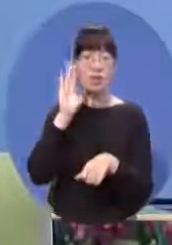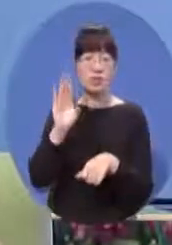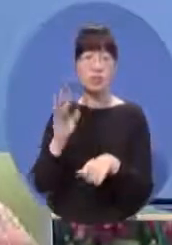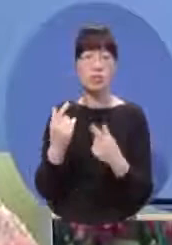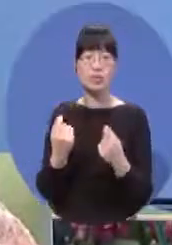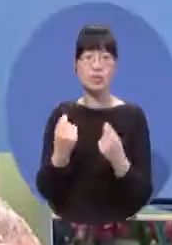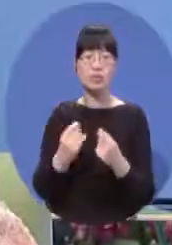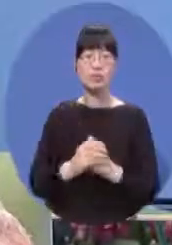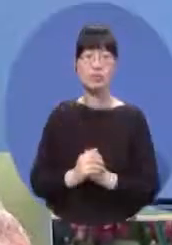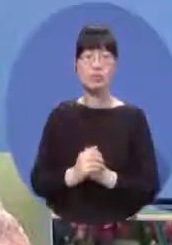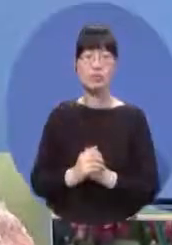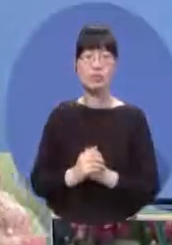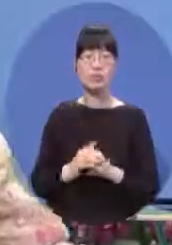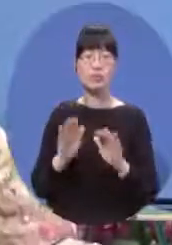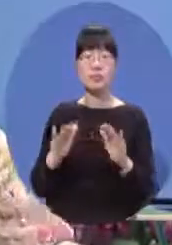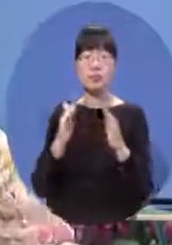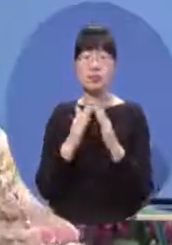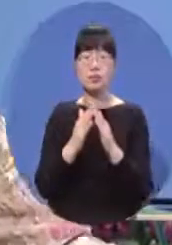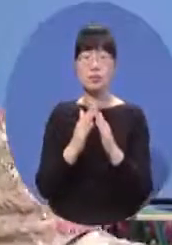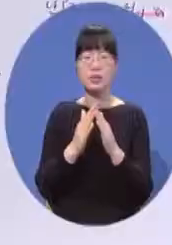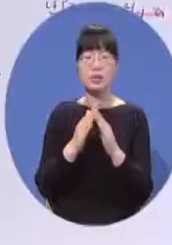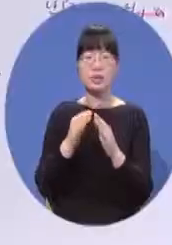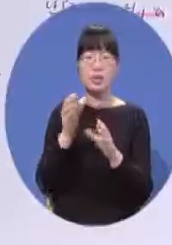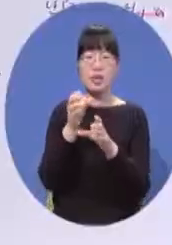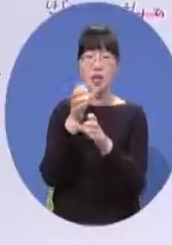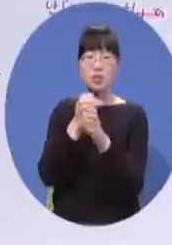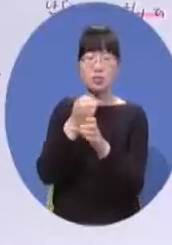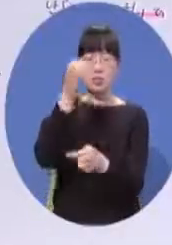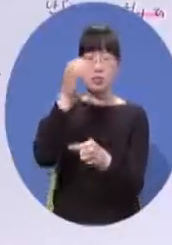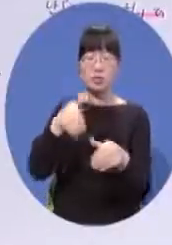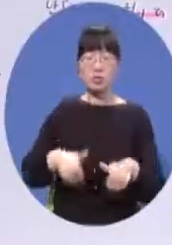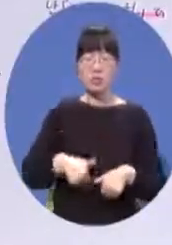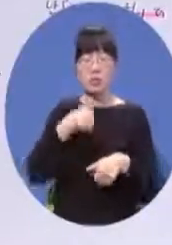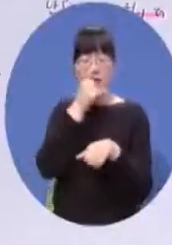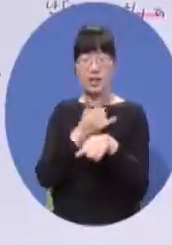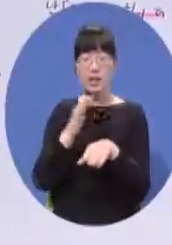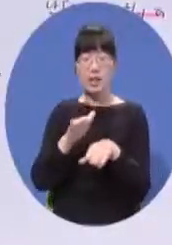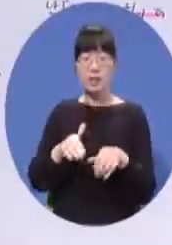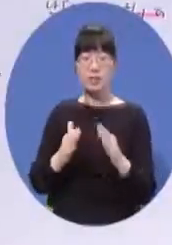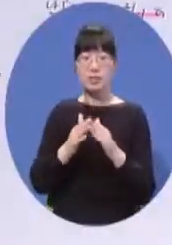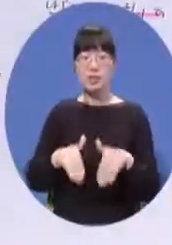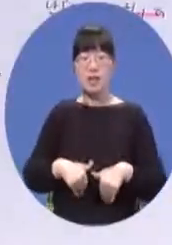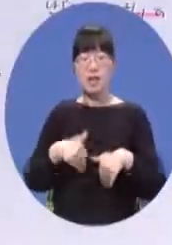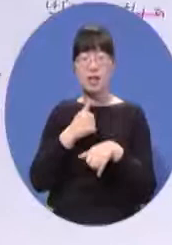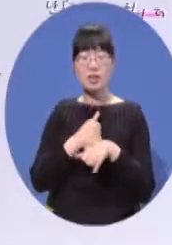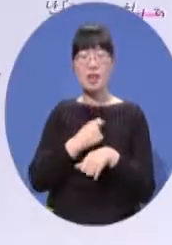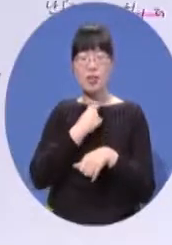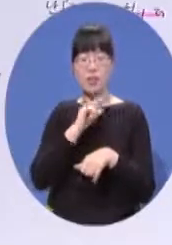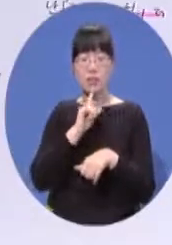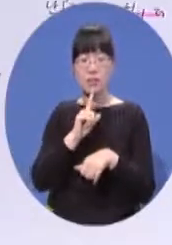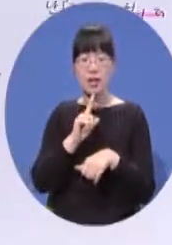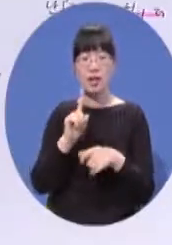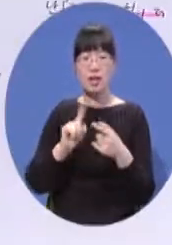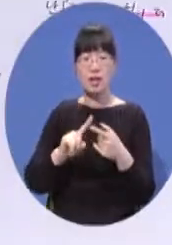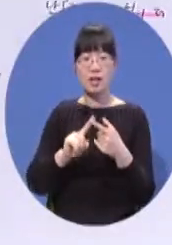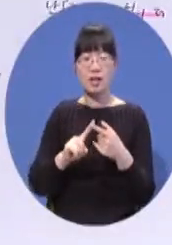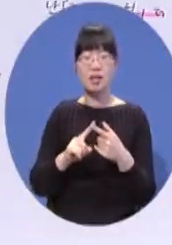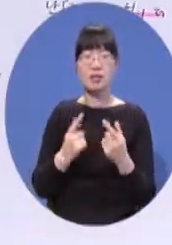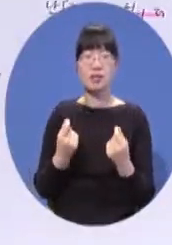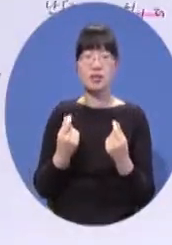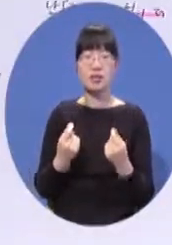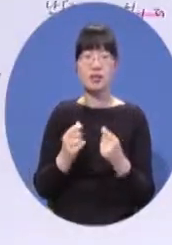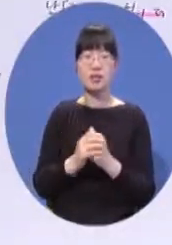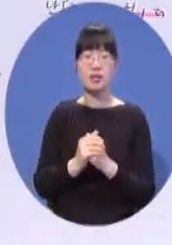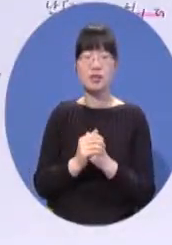그런 생각이 들고, 이 집이 굴뚝이 필요한데, 이건 왜 그러냐면은 집이 좀 따뜻해졌으면 좋겠다는 거예요. 근데 이렇게. 그렇게 네네.